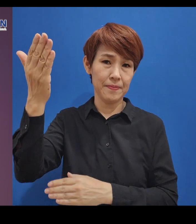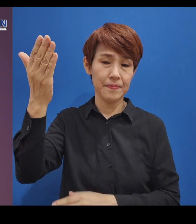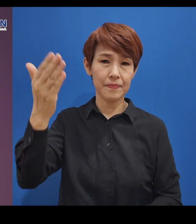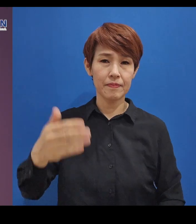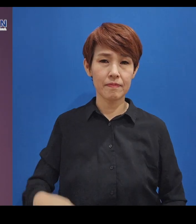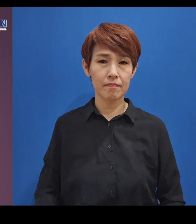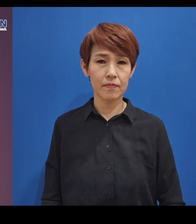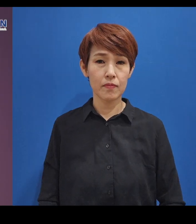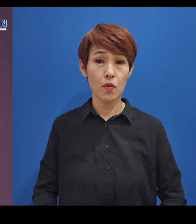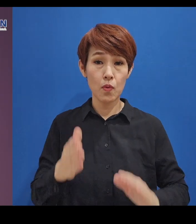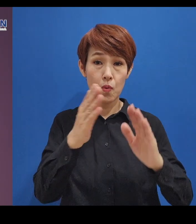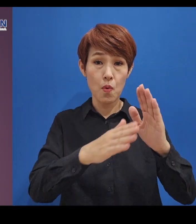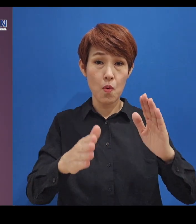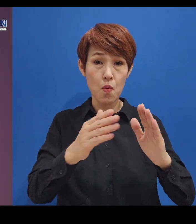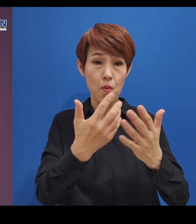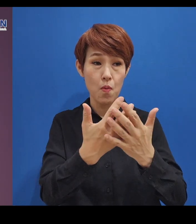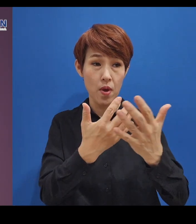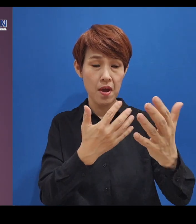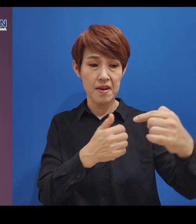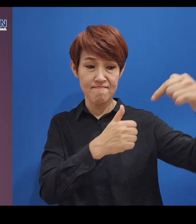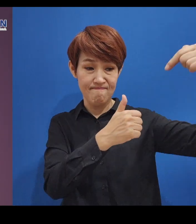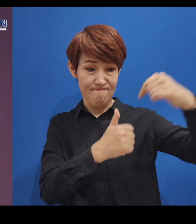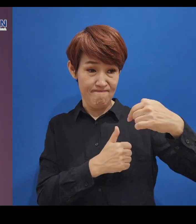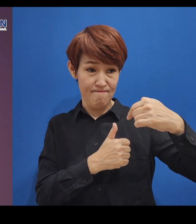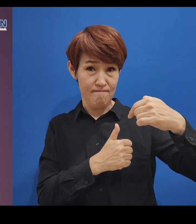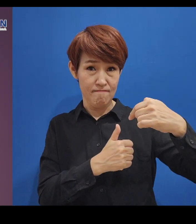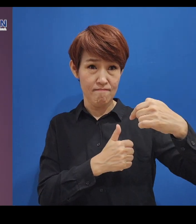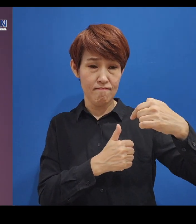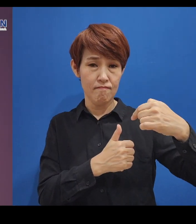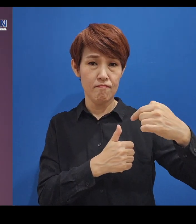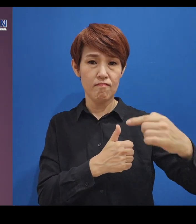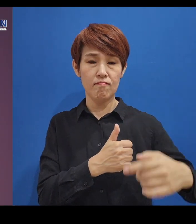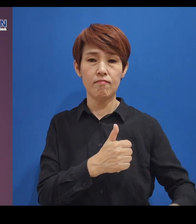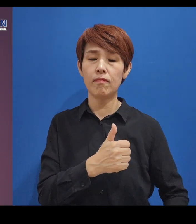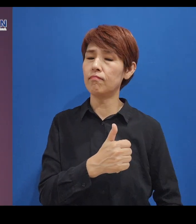공회가 내게 명령하더라도 그보다 높은 분,